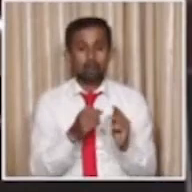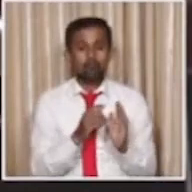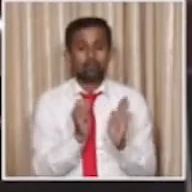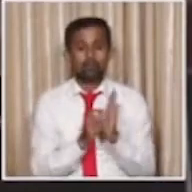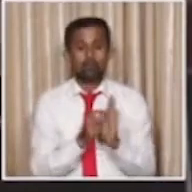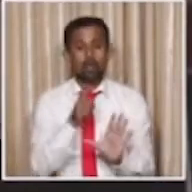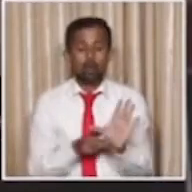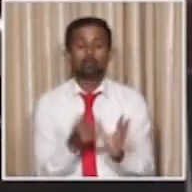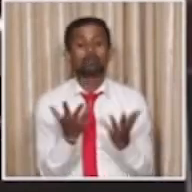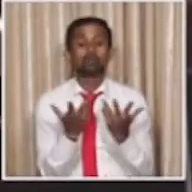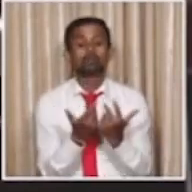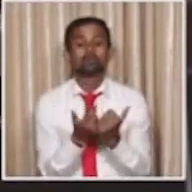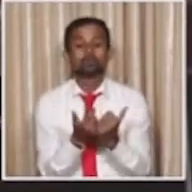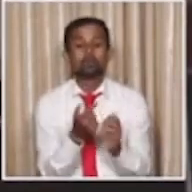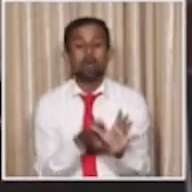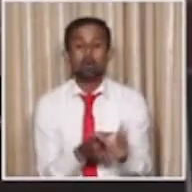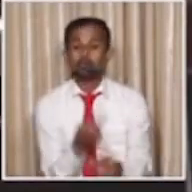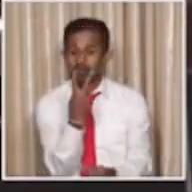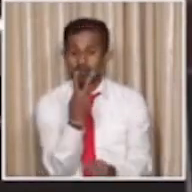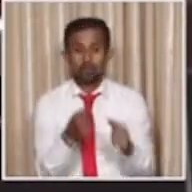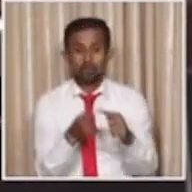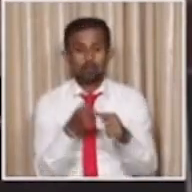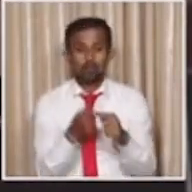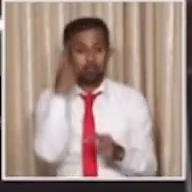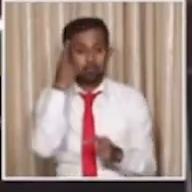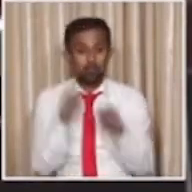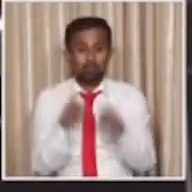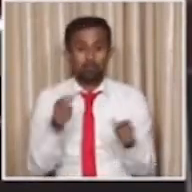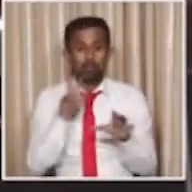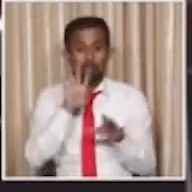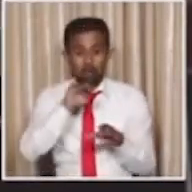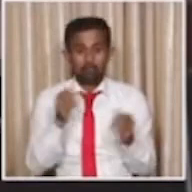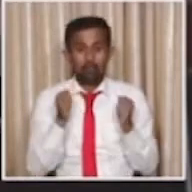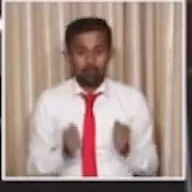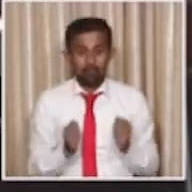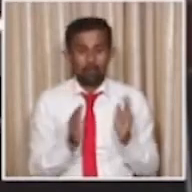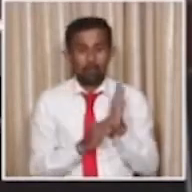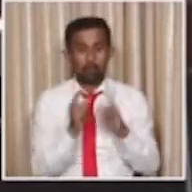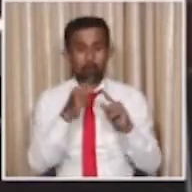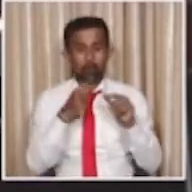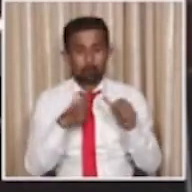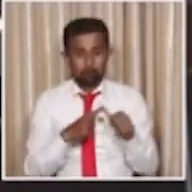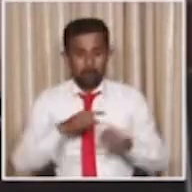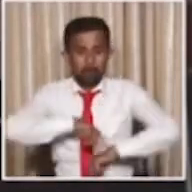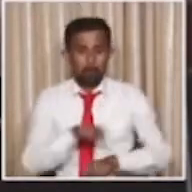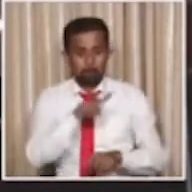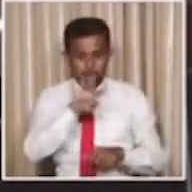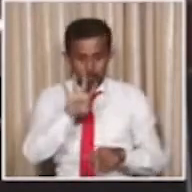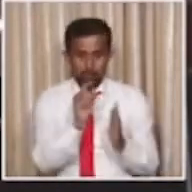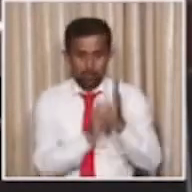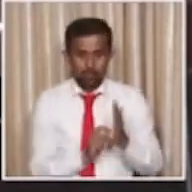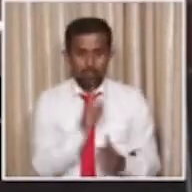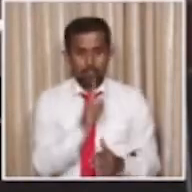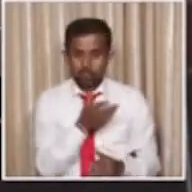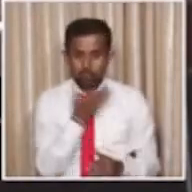කරන්න අවුරුදු කීයක් ගියාද? අවුරුදු දෙකක් ගියා. එක්ස්පර්ට්ස්ලා 40 දෙනෙක් වාඩි වෙලා මේ පායතන පුළුවන් පැය 24කින් ගණනය කරලා කියන්නේ මේ